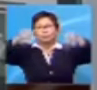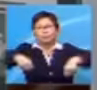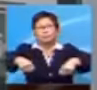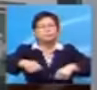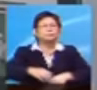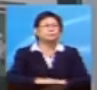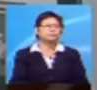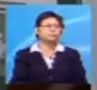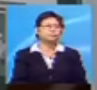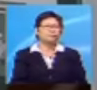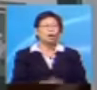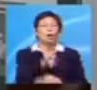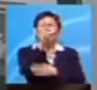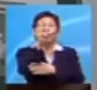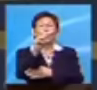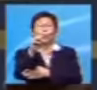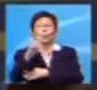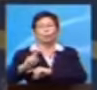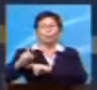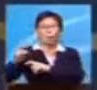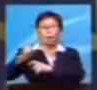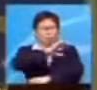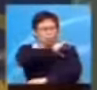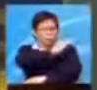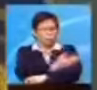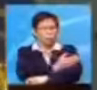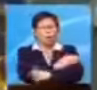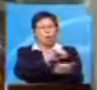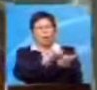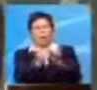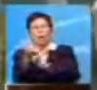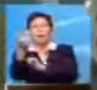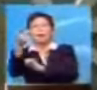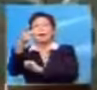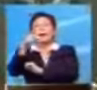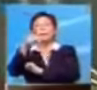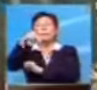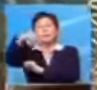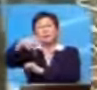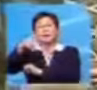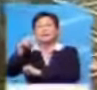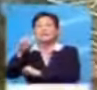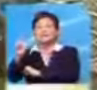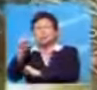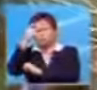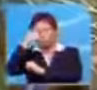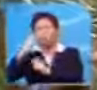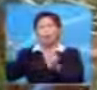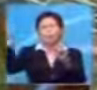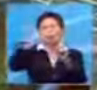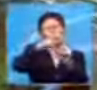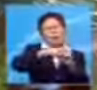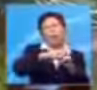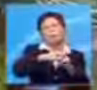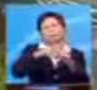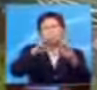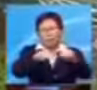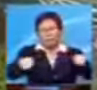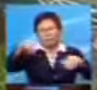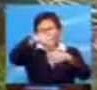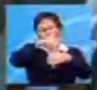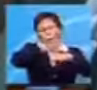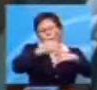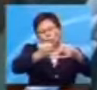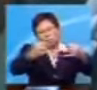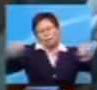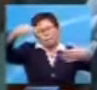dicapai Um diberikan autonomi oleh kementerian pendidikan tinggi untuk mengendalikan permohonan pelajar secara dalam talian